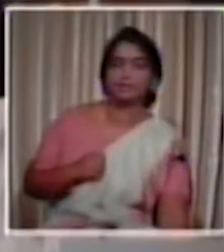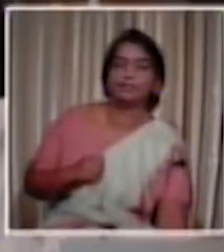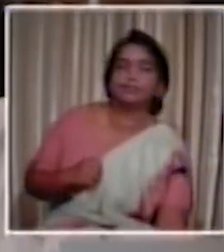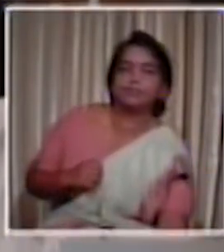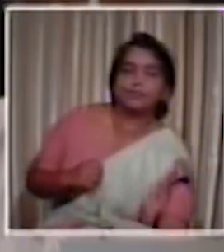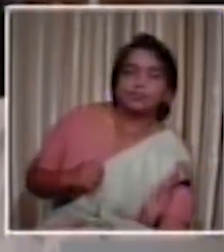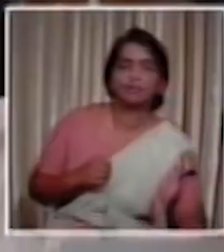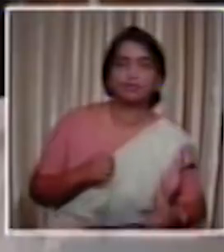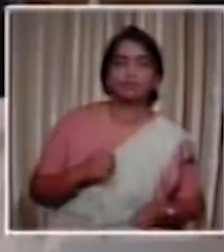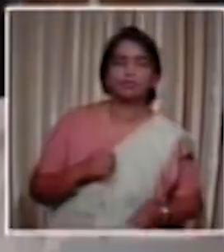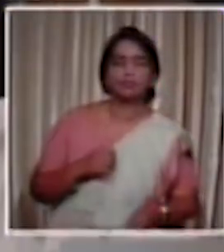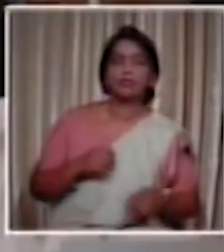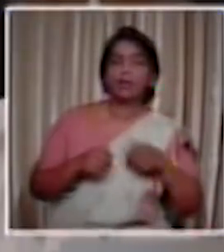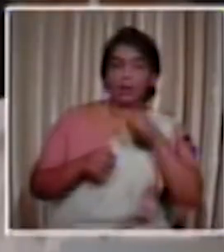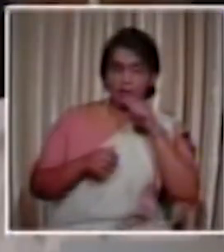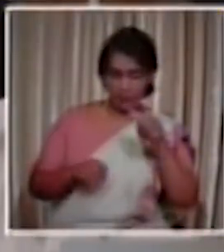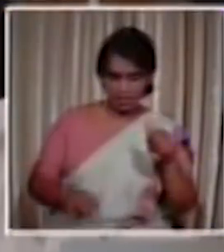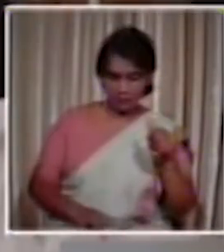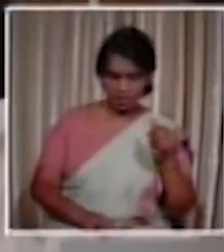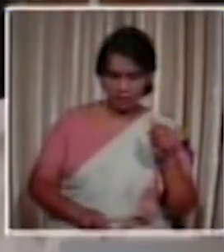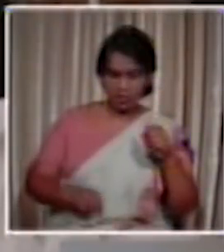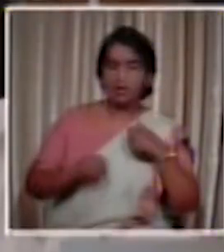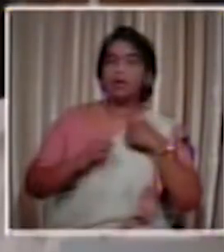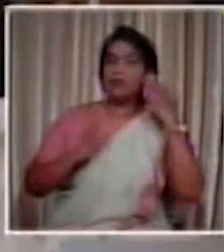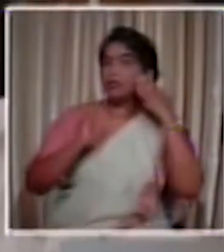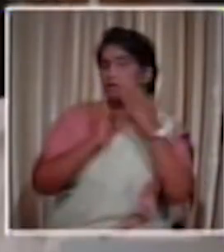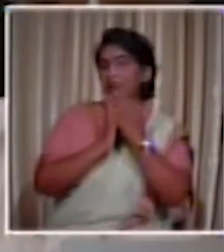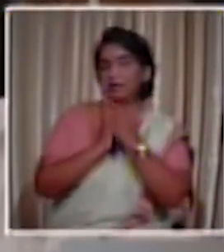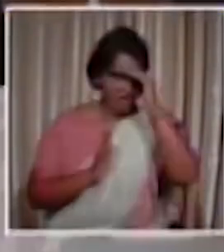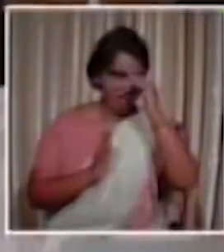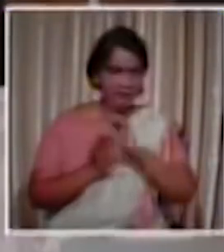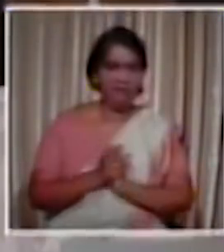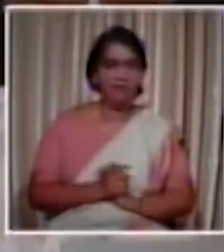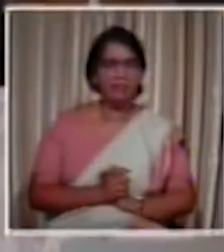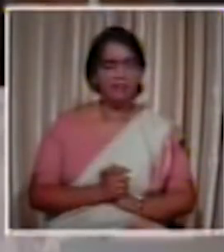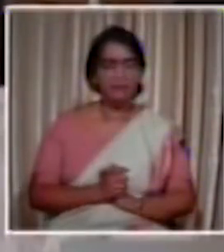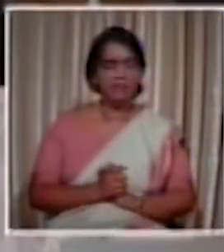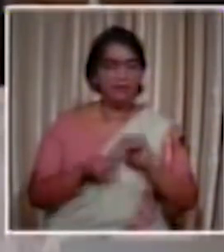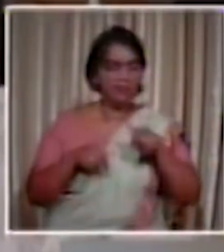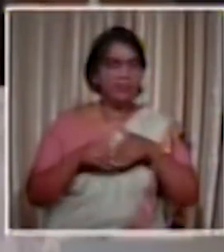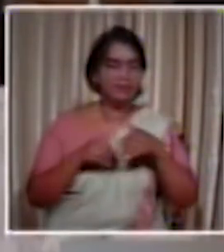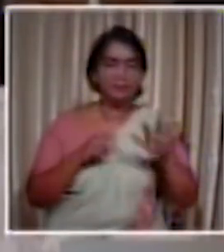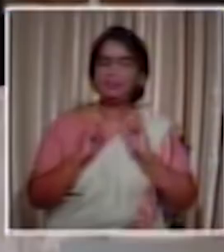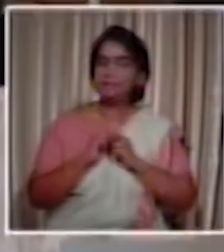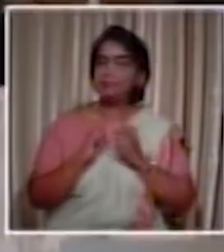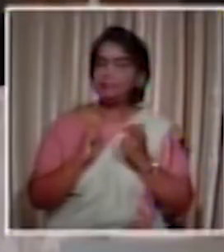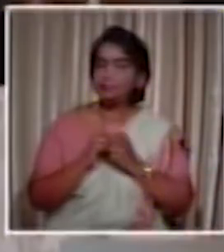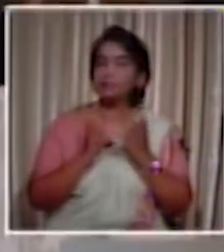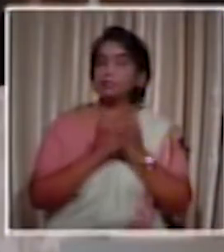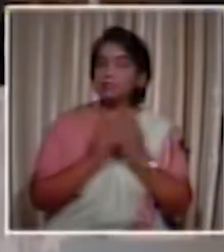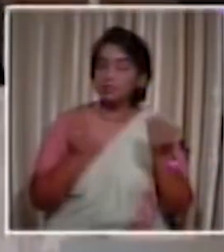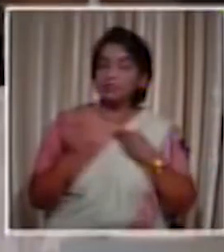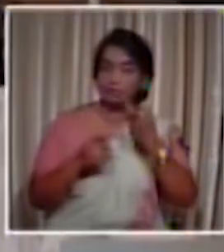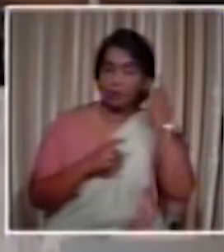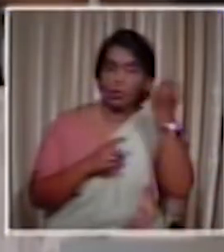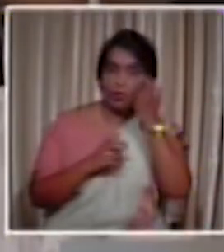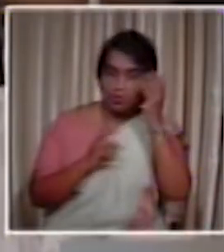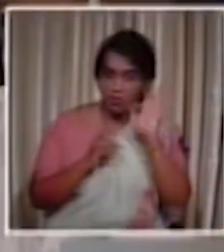අවංක චේතනාවෙන් ඒ ආරාධනය අදටත් වළංගු බව මම ඔබට සිහිපත් කරනවා. ඇති වෙලා තිබෙන අර්බුදයට විසඳුම් අප සෙවිය